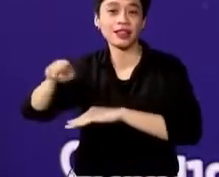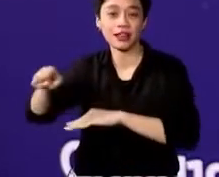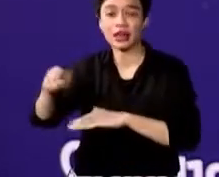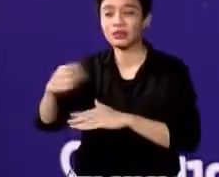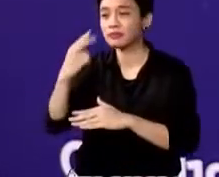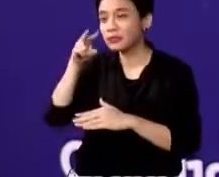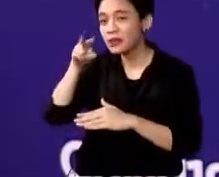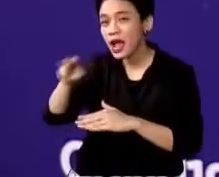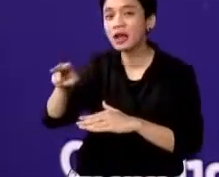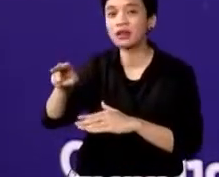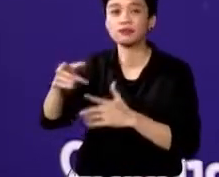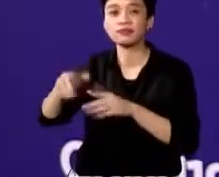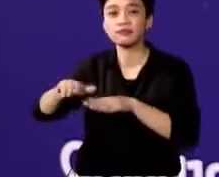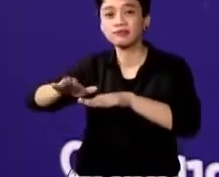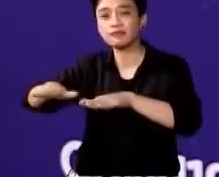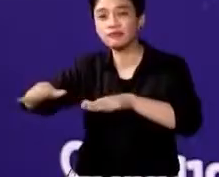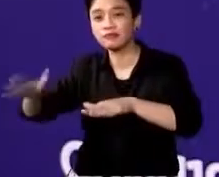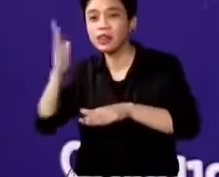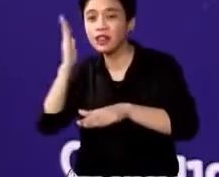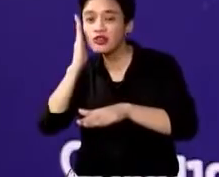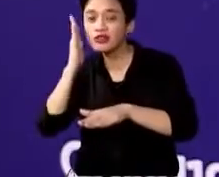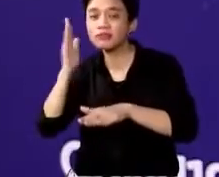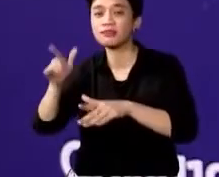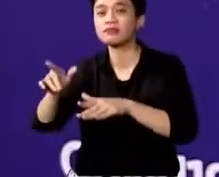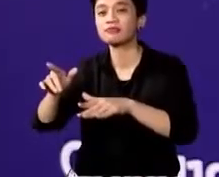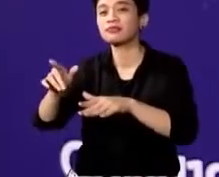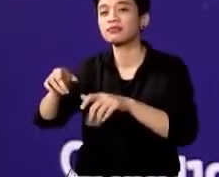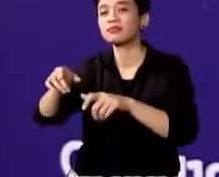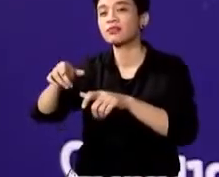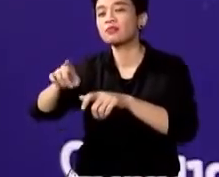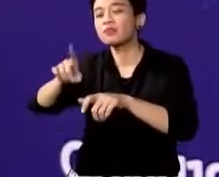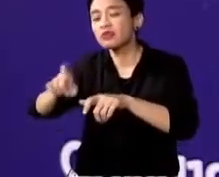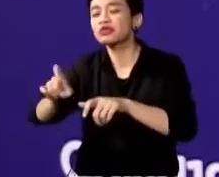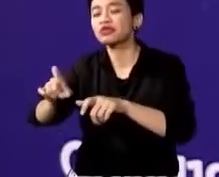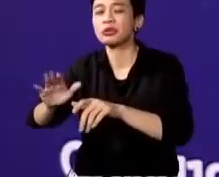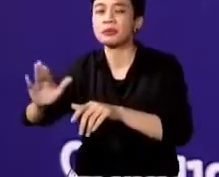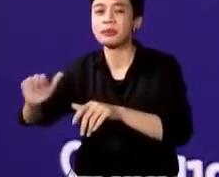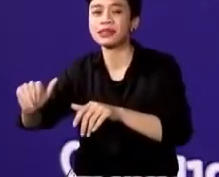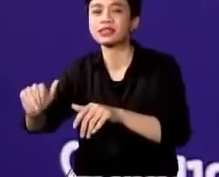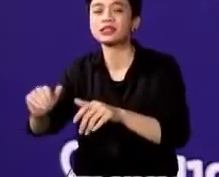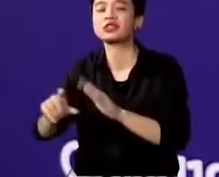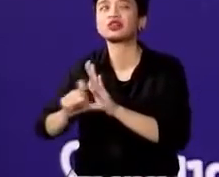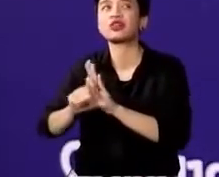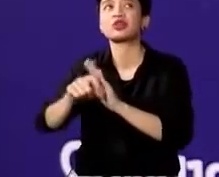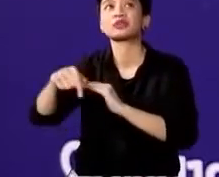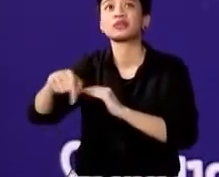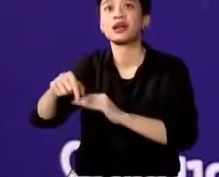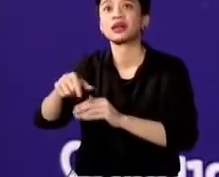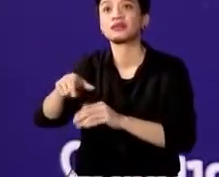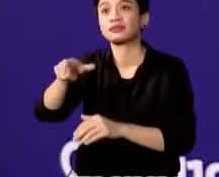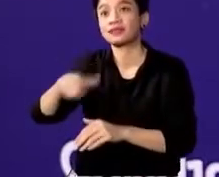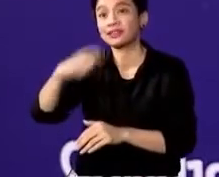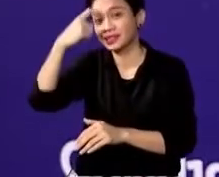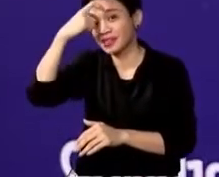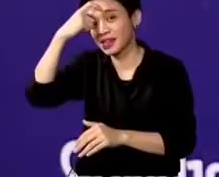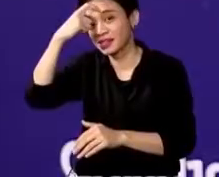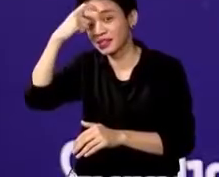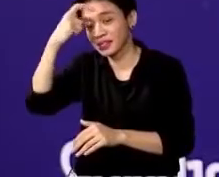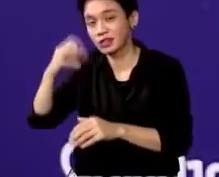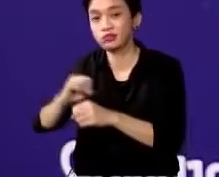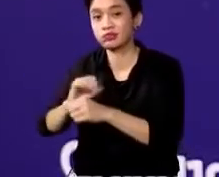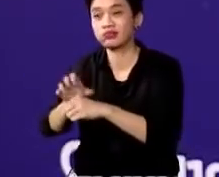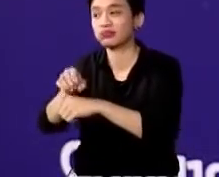keterpakaian untuk tempat tidur memang masih terus meningkat total saat ini untuk yang dirawat eh yang